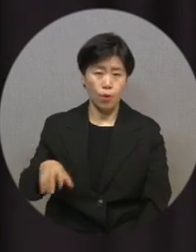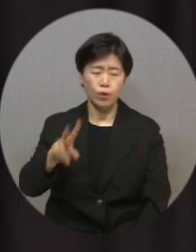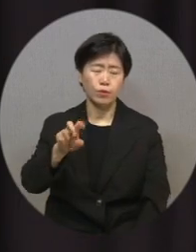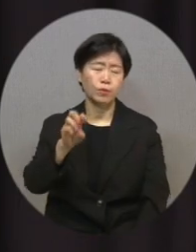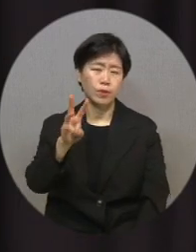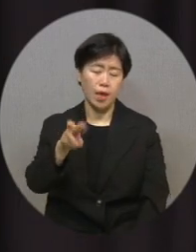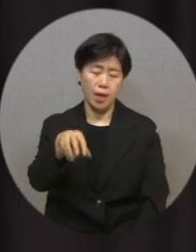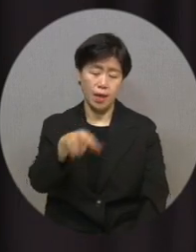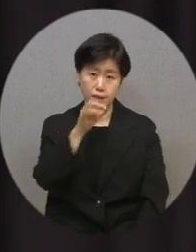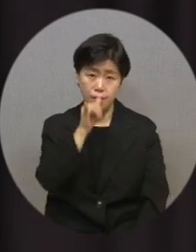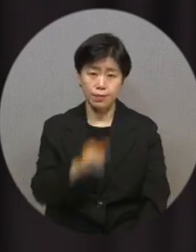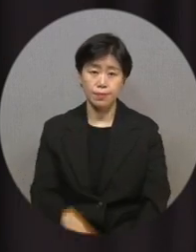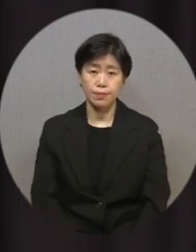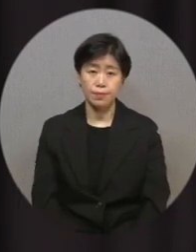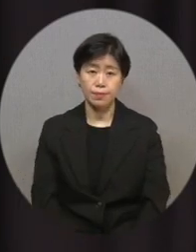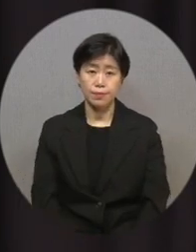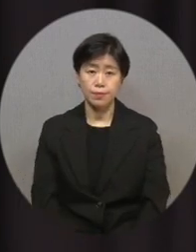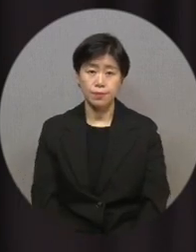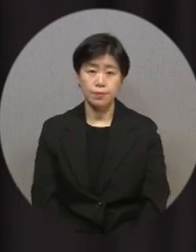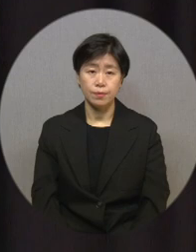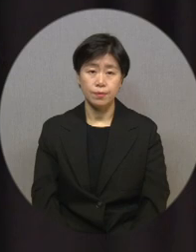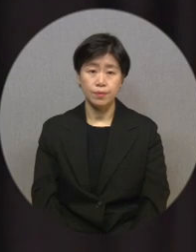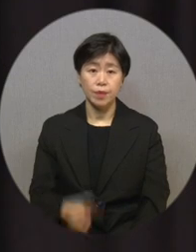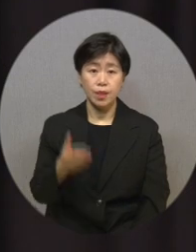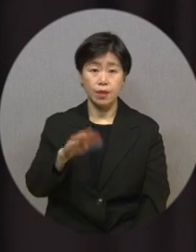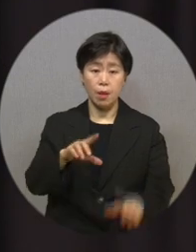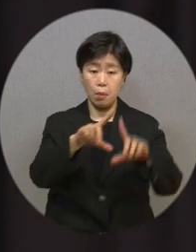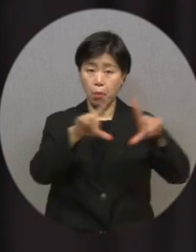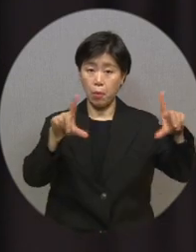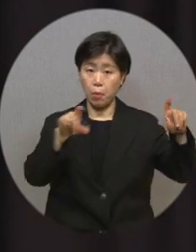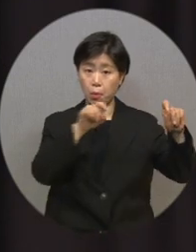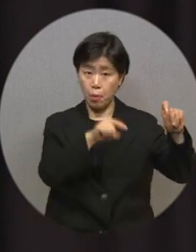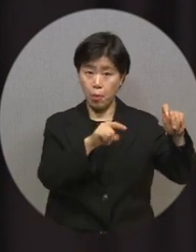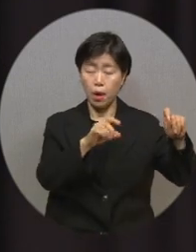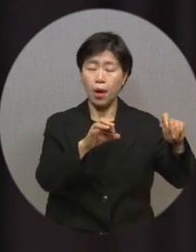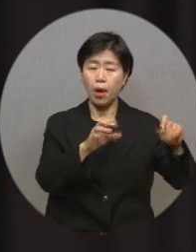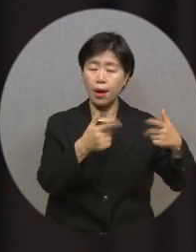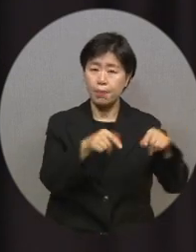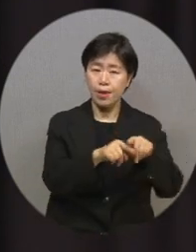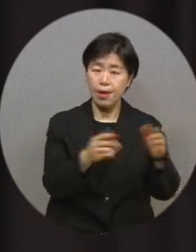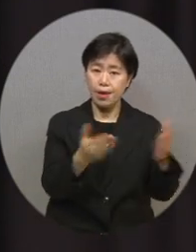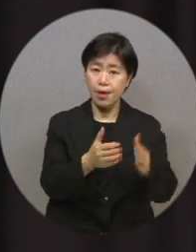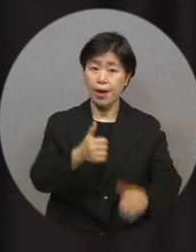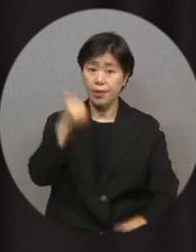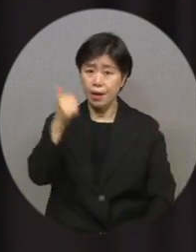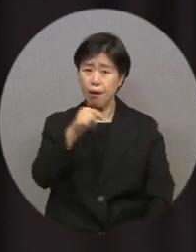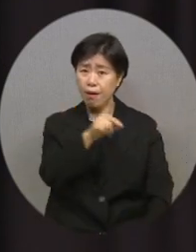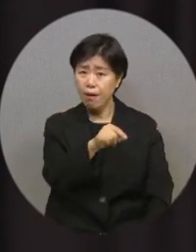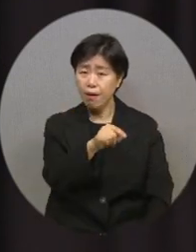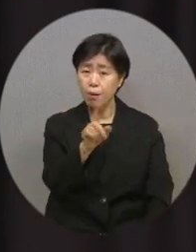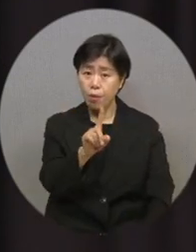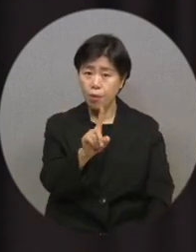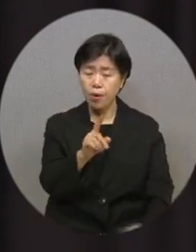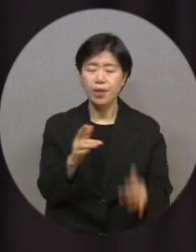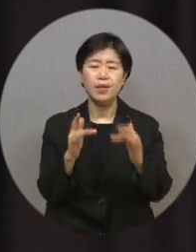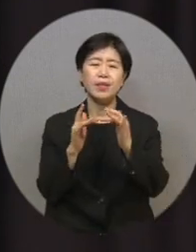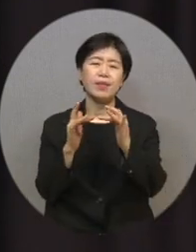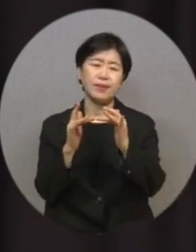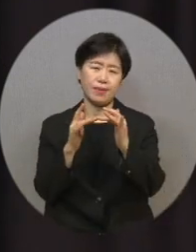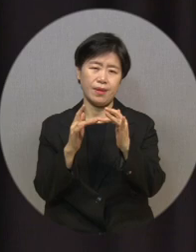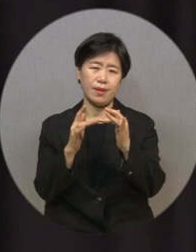발전을 한다고 하면 지금 말씀하신 워크 투게더는 이게 사이버 공간 상에 있는 포탈